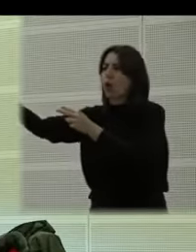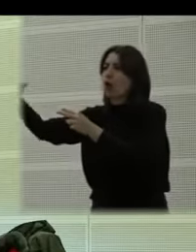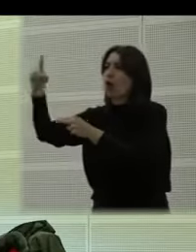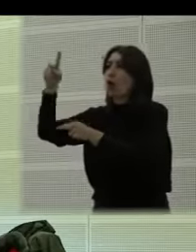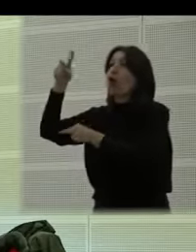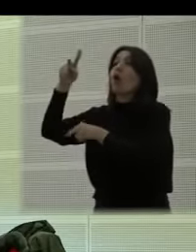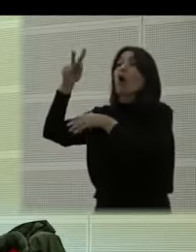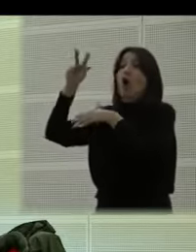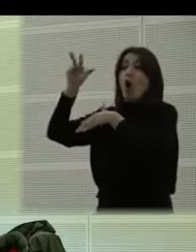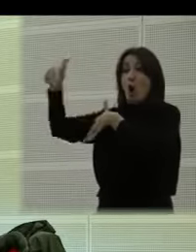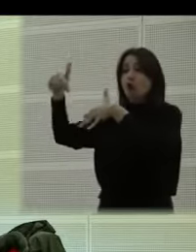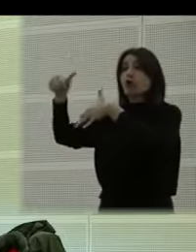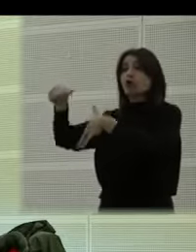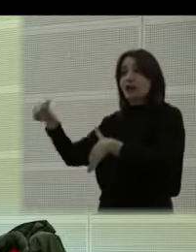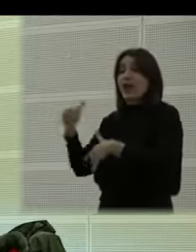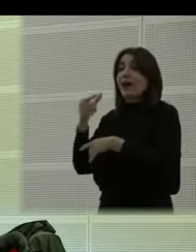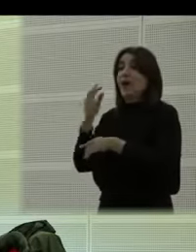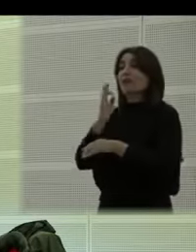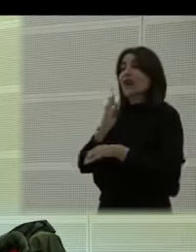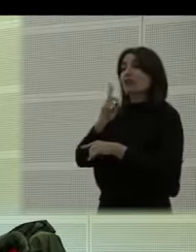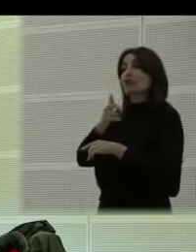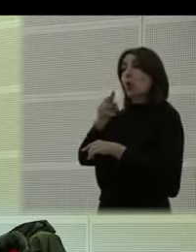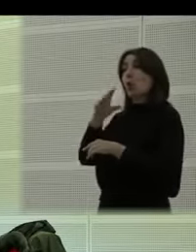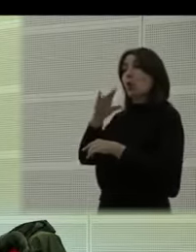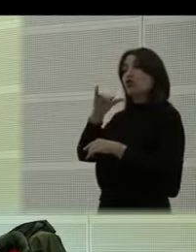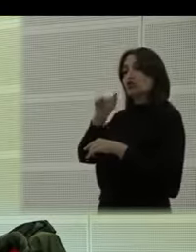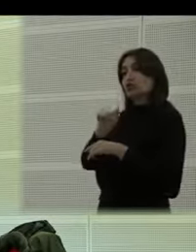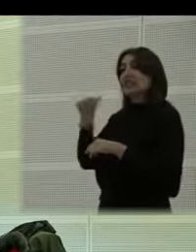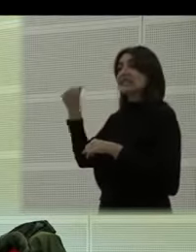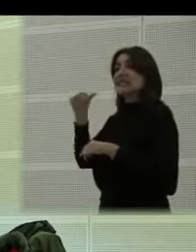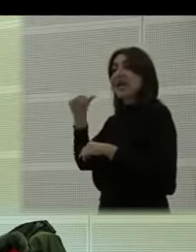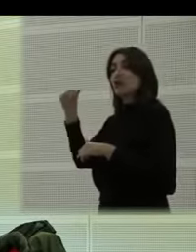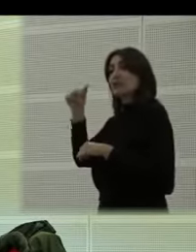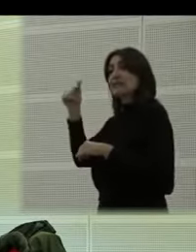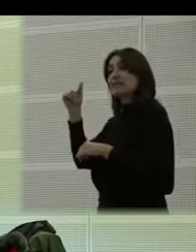di gennaio, con Francesco Cuccini, con Sergio Staino,